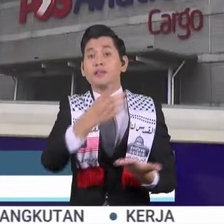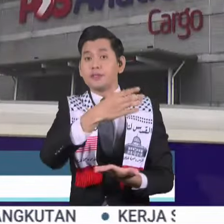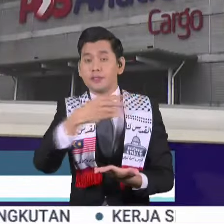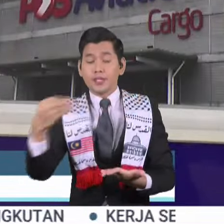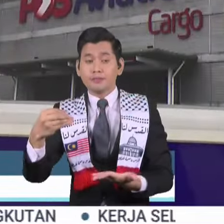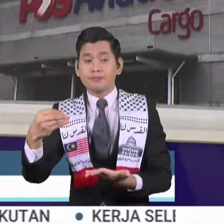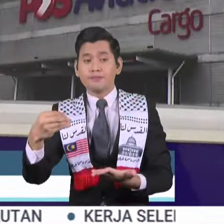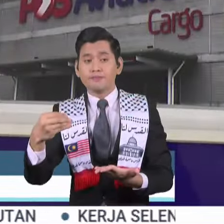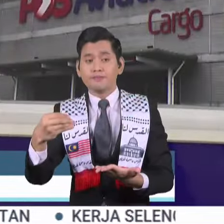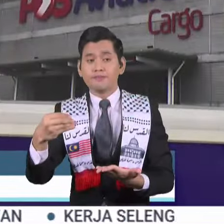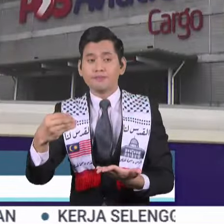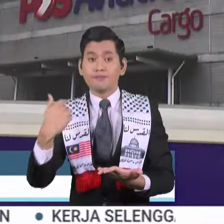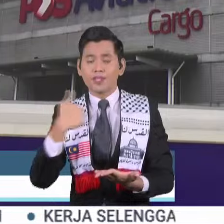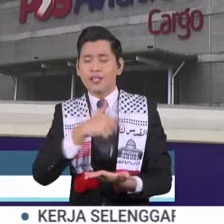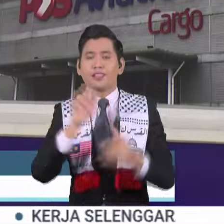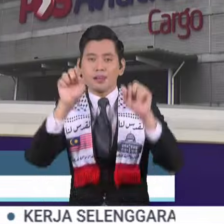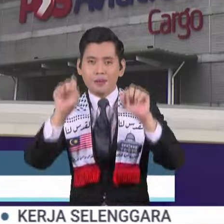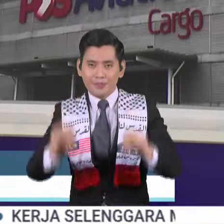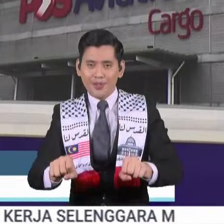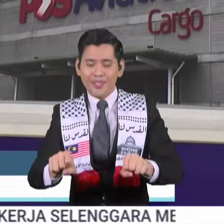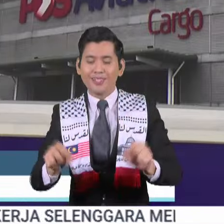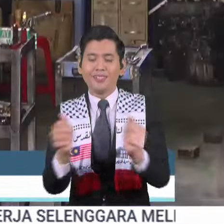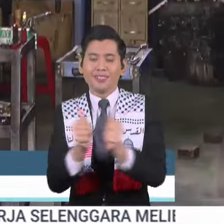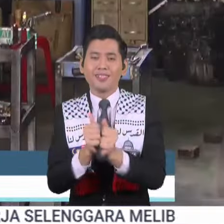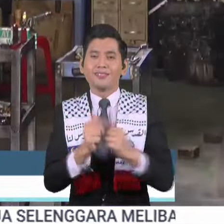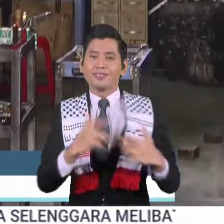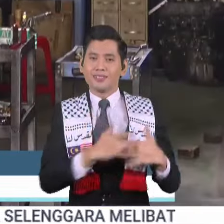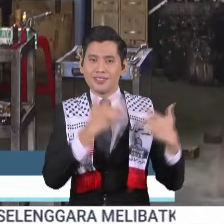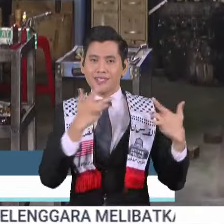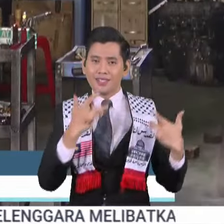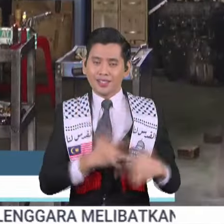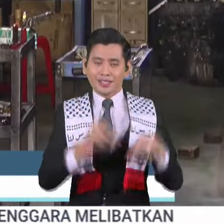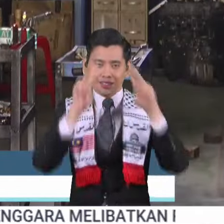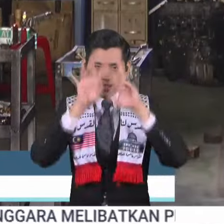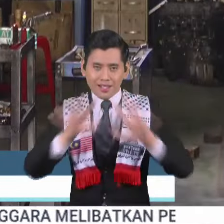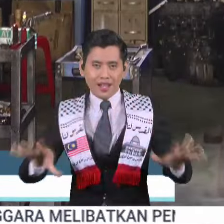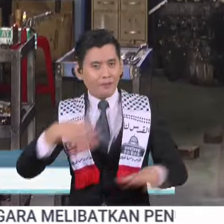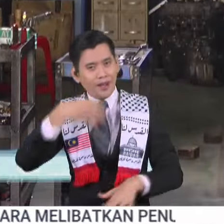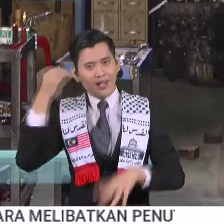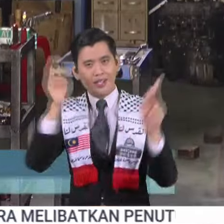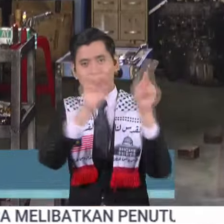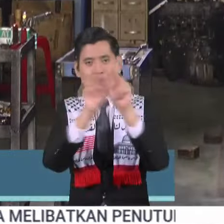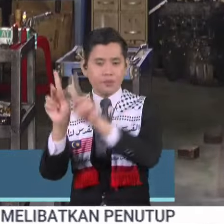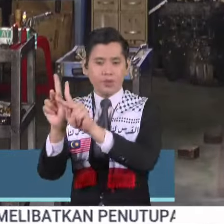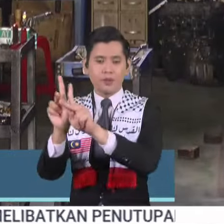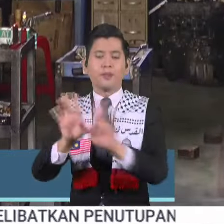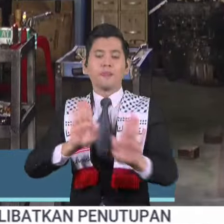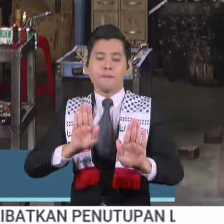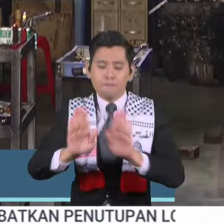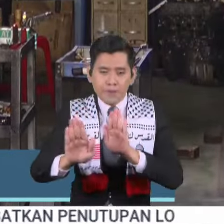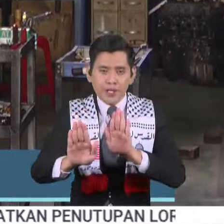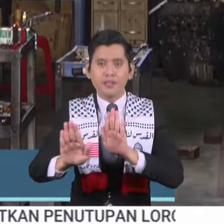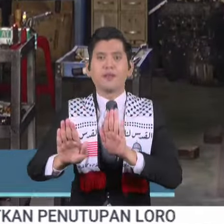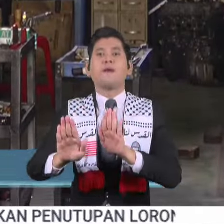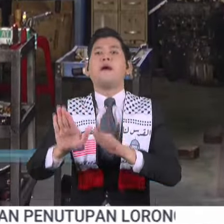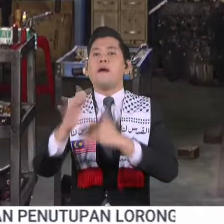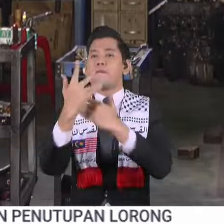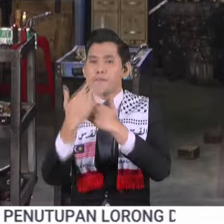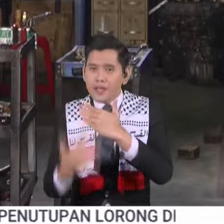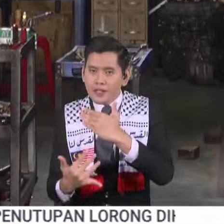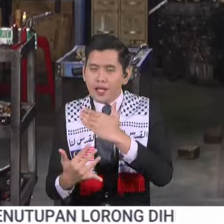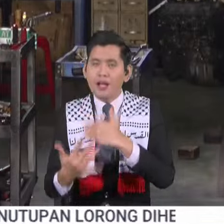dan kita boleh pulang dengan hati yang tenang. Brake, tekanan tayar, paras minyak enjin atau gear